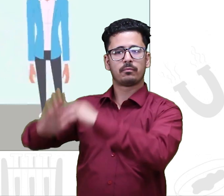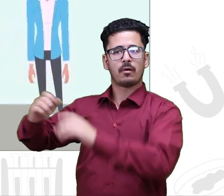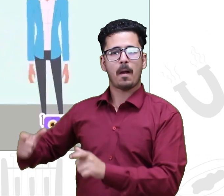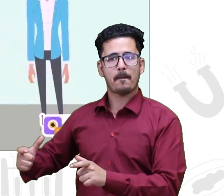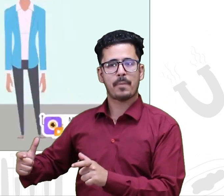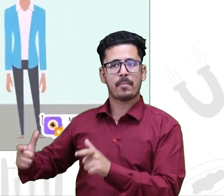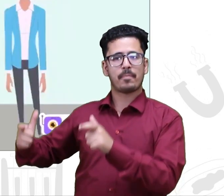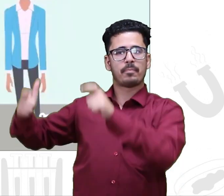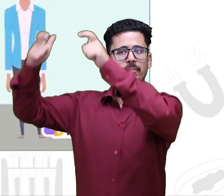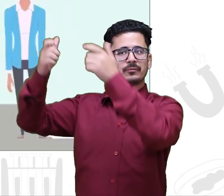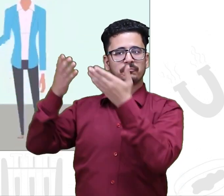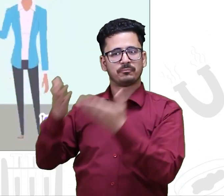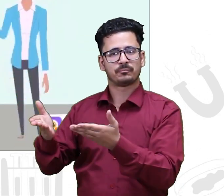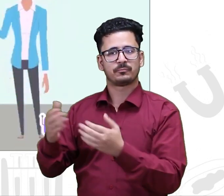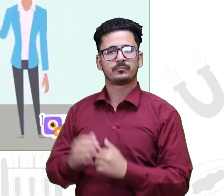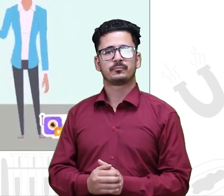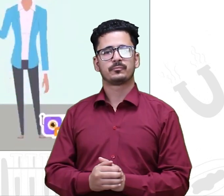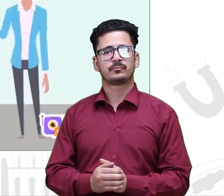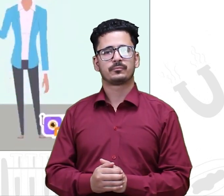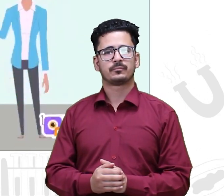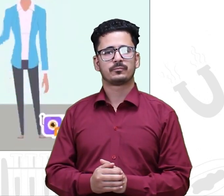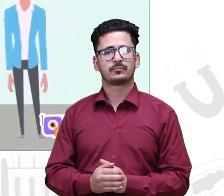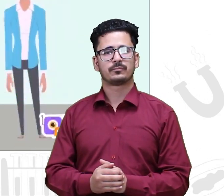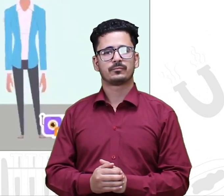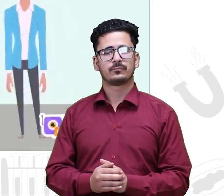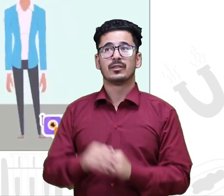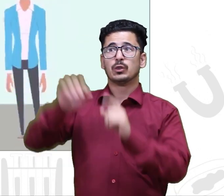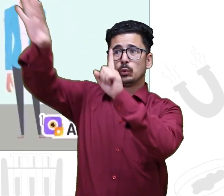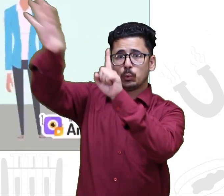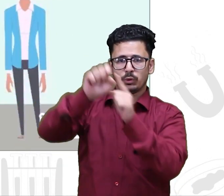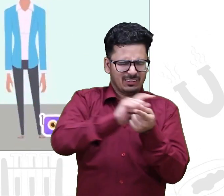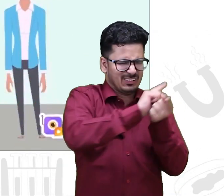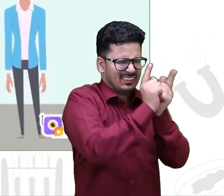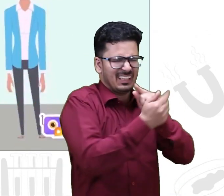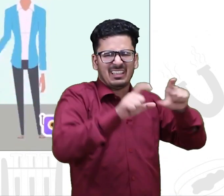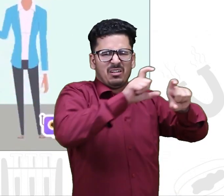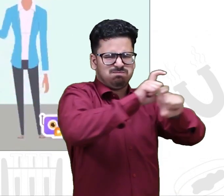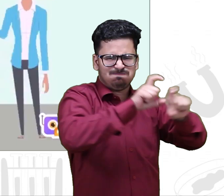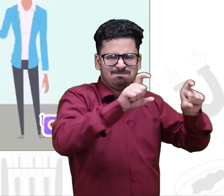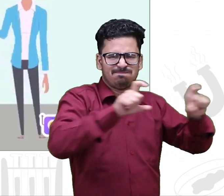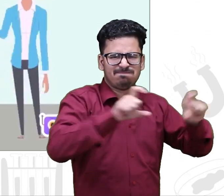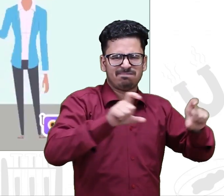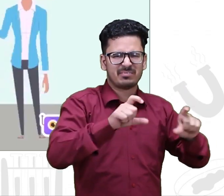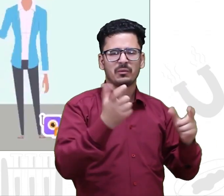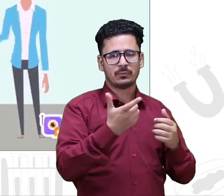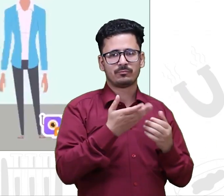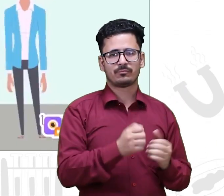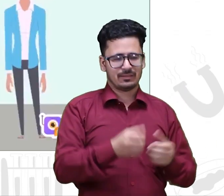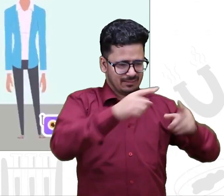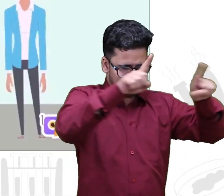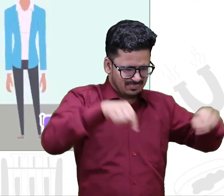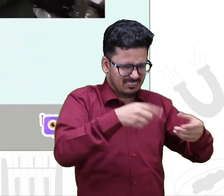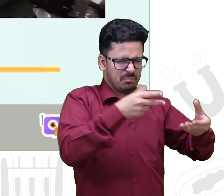रुपयांपर्यंतची बचत होणार आहे. CSIR NCL ने भारताचा सर्वप्रथम प्रायोगिक संयंत्र प्रतिक्रिया आणि उत्प्रेरक